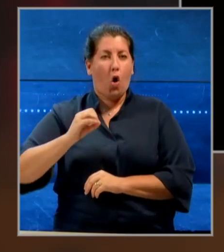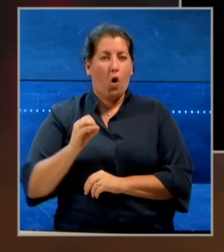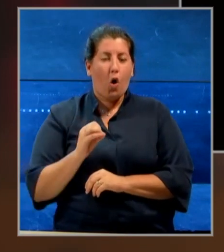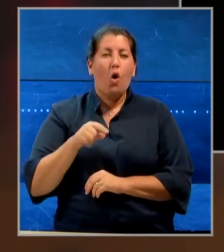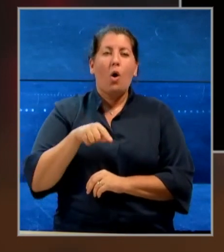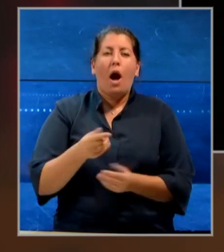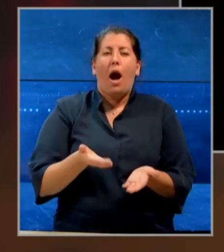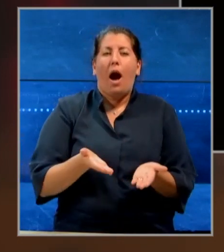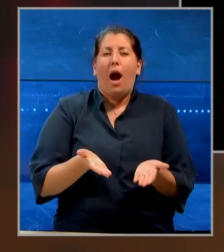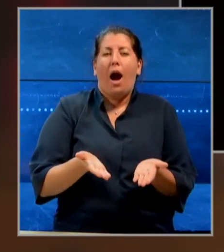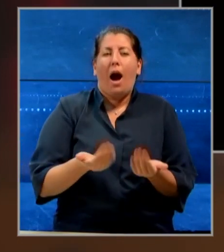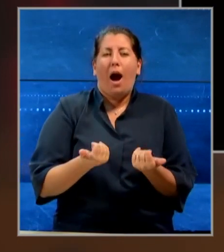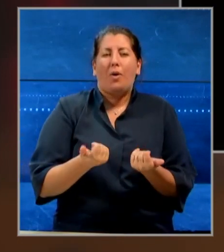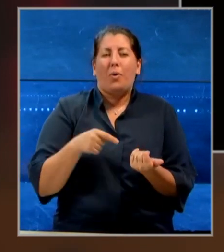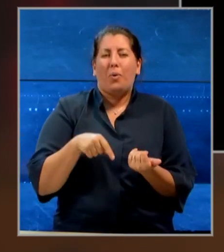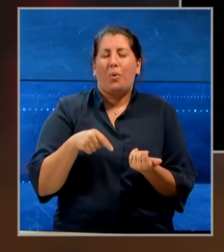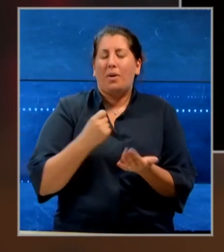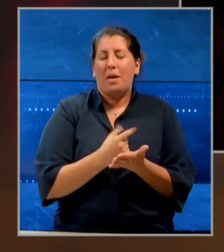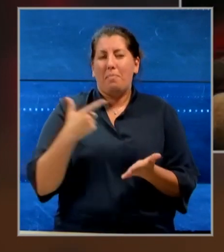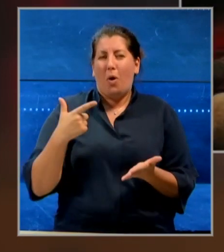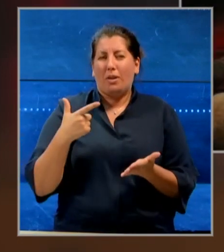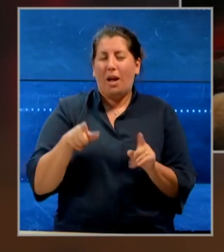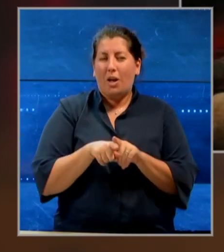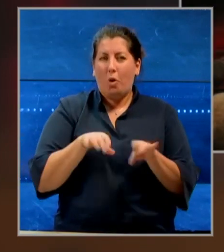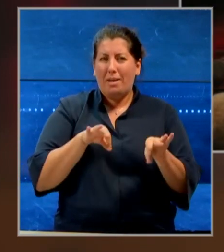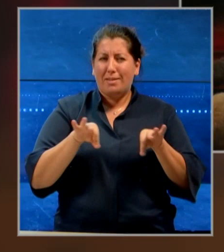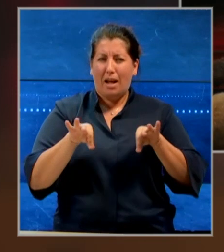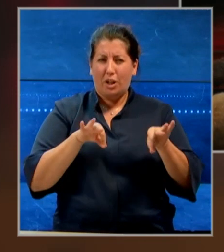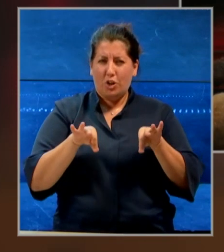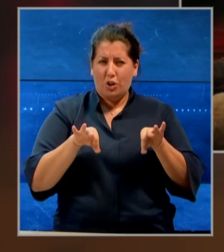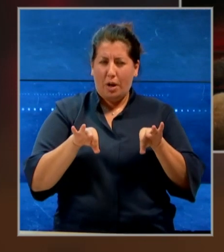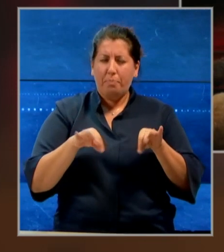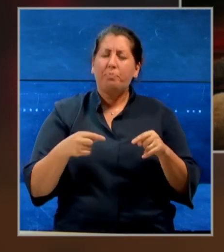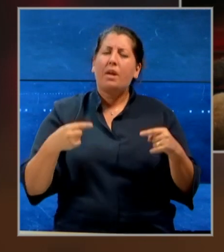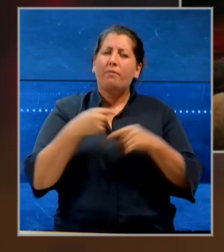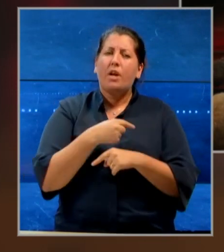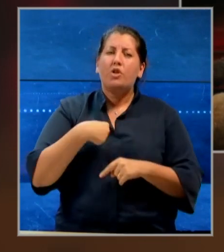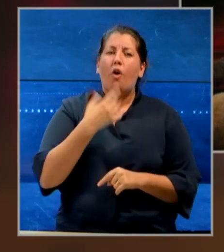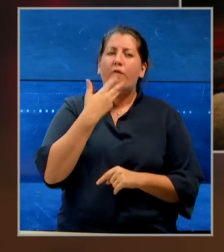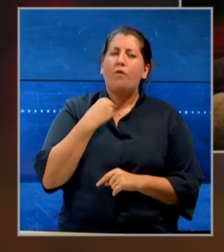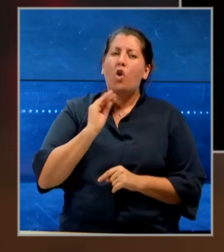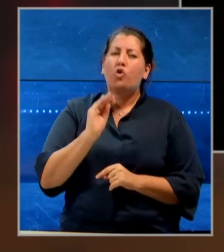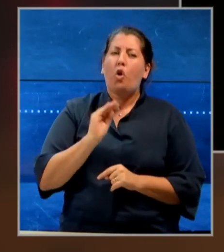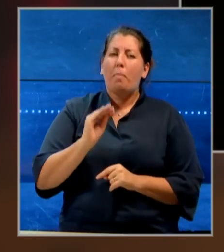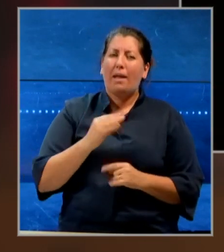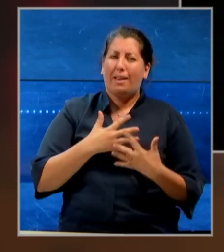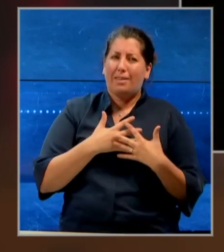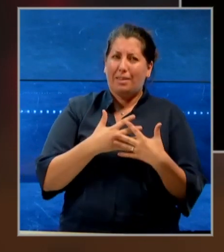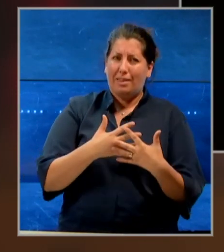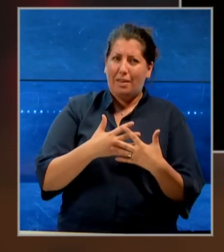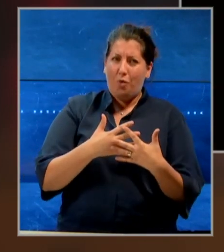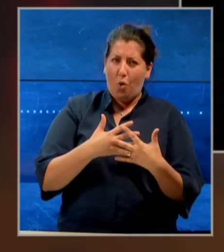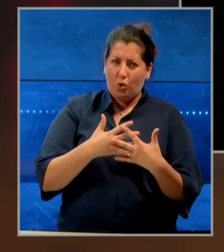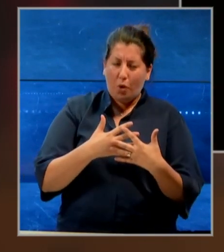più importanti dal punto di vista strategico. Invece una domanda da tifoso, ecco, torniamo sulla questione del famoso